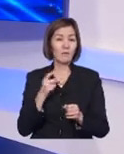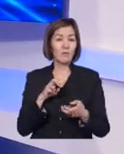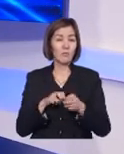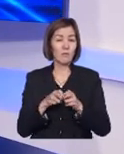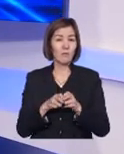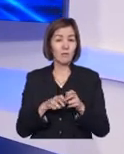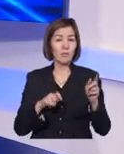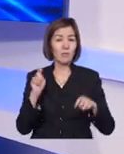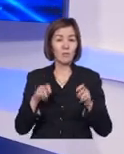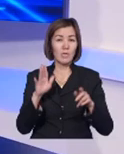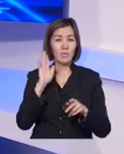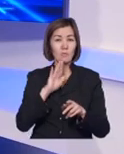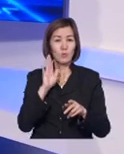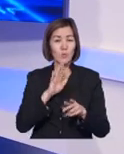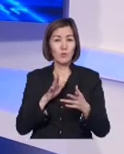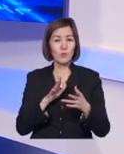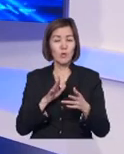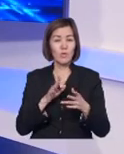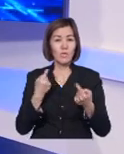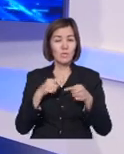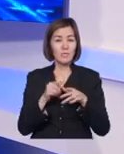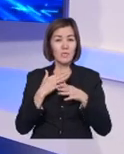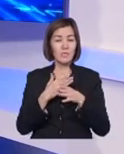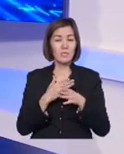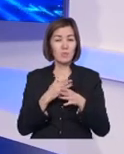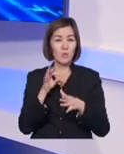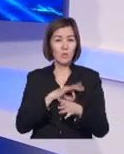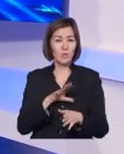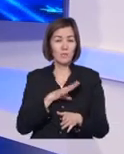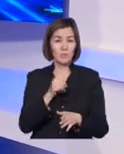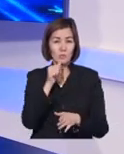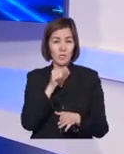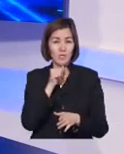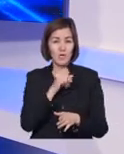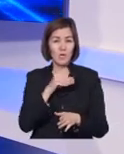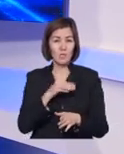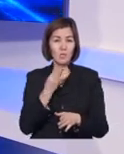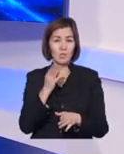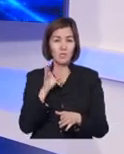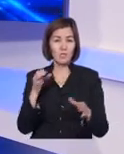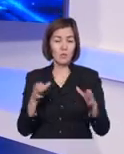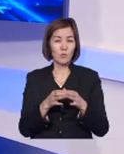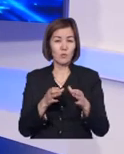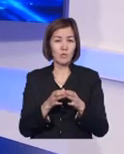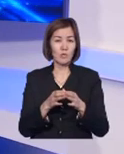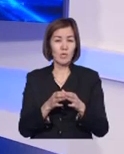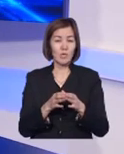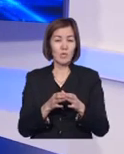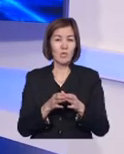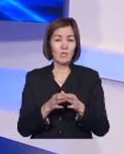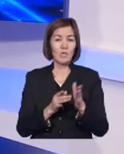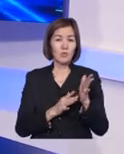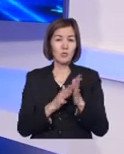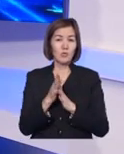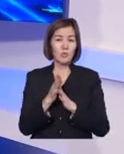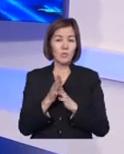проблемамен жаңбырлатып, тамшылатып, суару әдісі арқылы күресіп жатыр. Мәселен, Қолжат агро жауапкершілігі шектеулі серіктестігі көпшылдық шөп